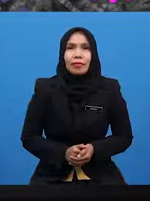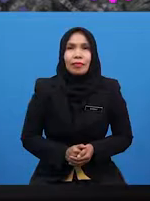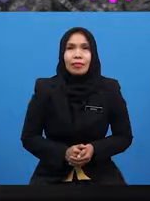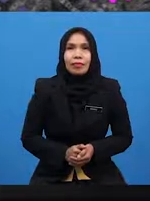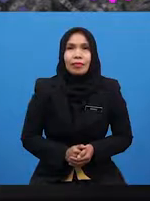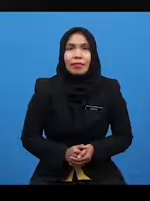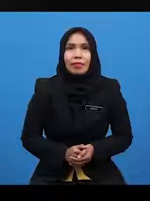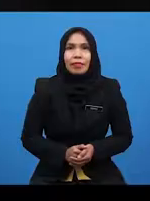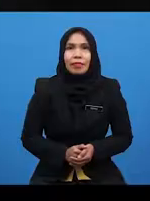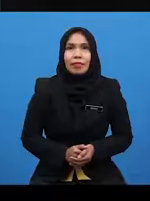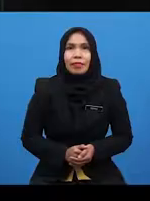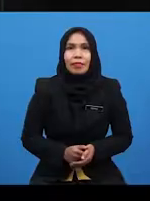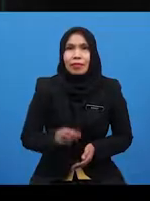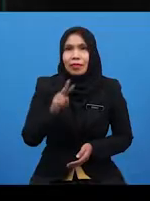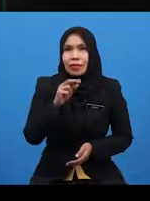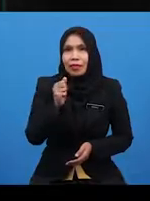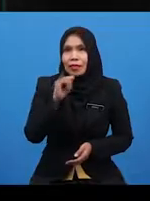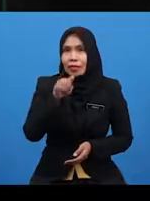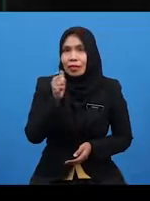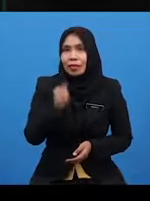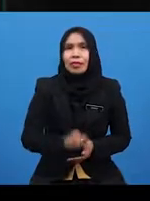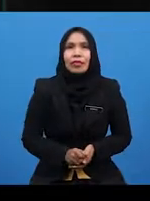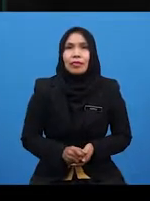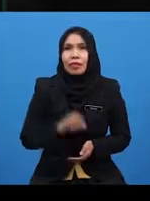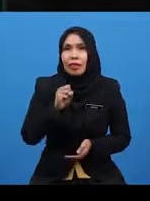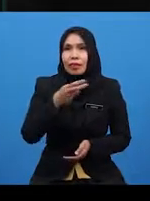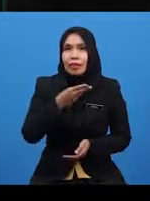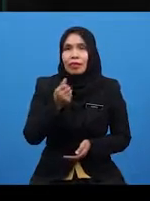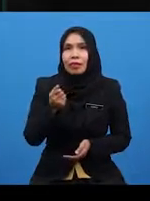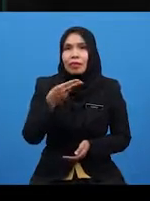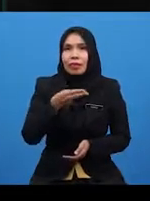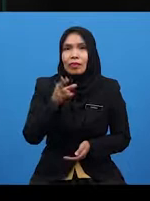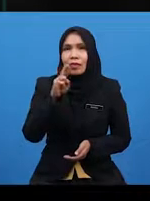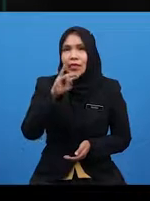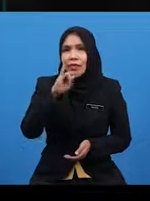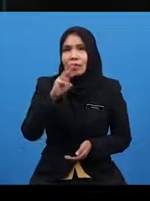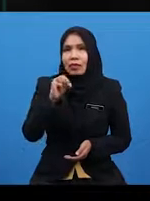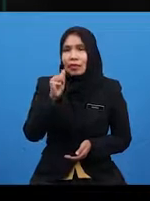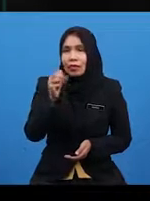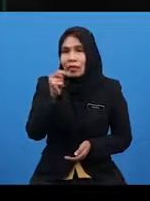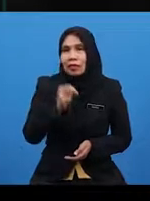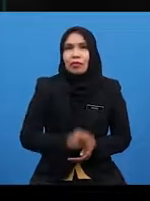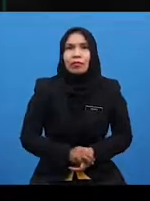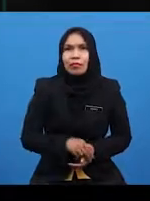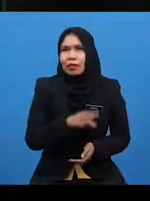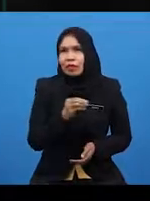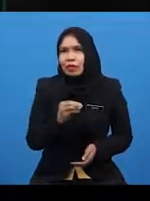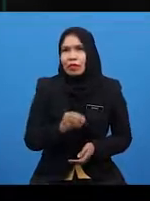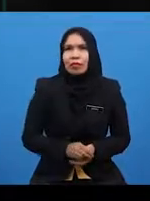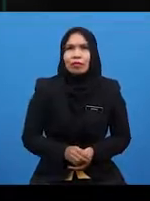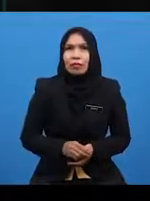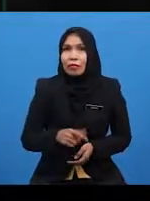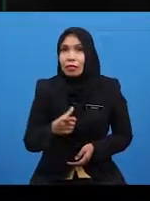Raja Shariman, Mat Anwar Ismail, Chin Wan Ki, Wong Pei Yu merupakan generasi muda yang aktif